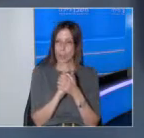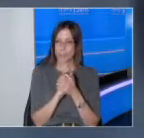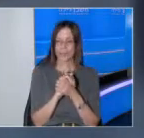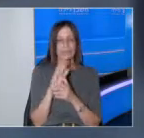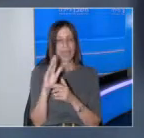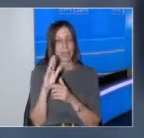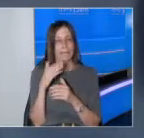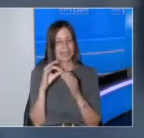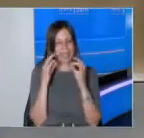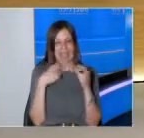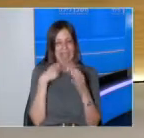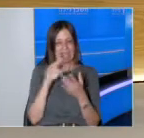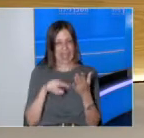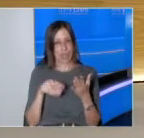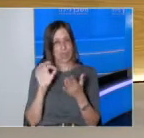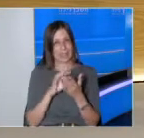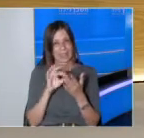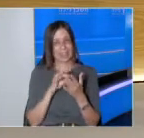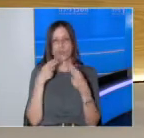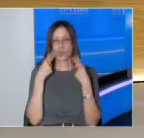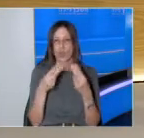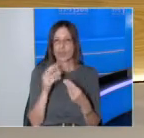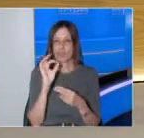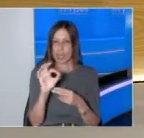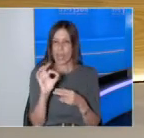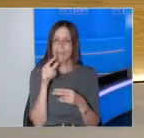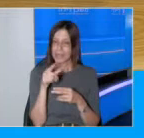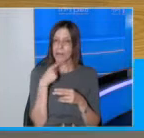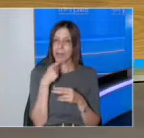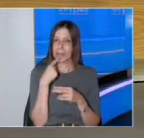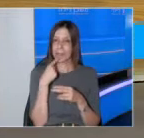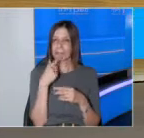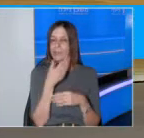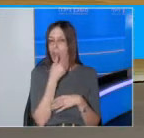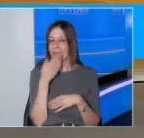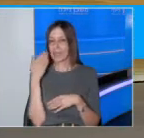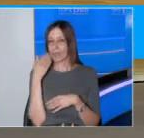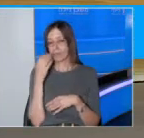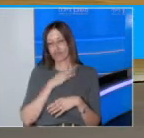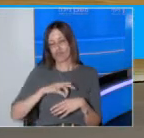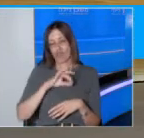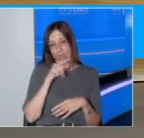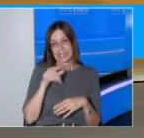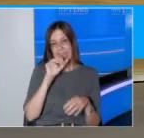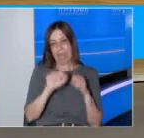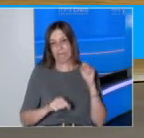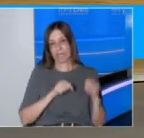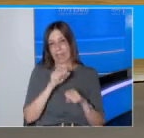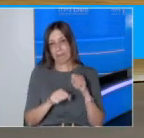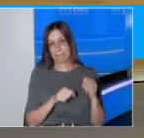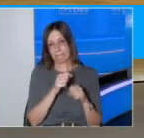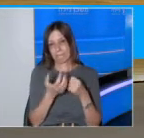איתך. קראנו את המכתב, קראנו גם את התגובה שלכם. אתם אומרים, יום הכיפורים בשבילנו זה לרכב על